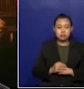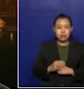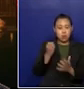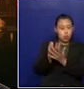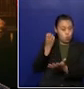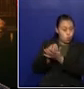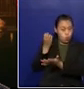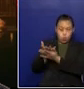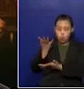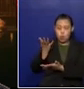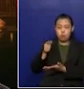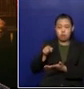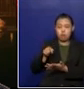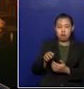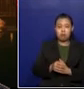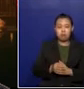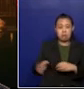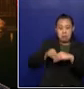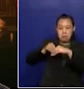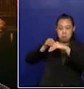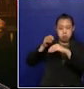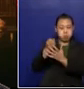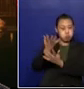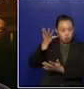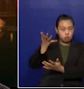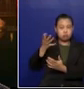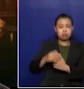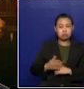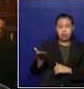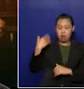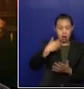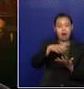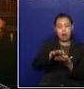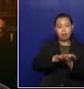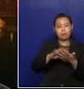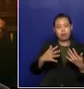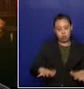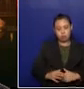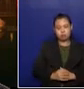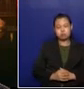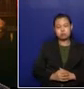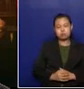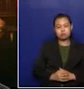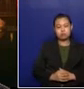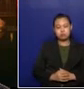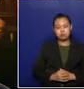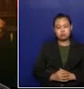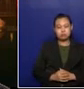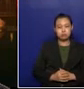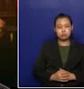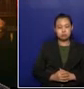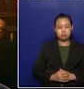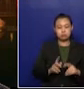ขึ้นมาแบบถล่มทลายผมอภิปรายไปครั้งที่แล้วแล้วผมจะไม่พูดซ้ำนะฮะไปเปิดดูเอาเองฮะแต่ผมจะบอกว่